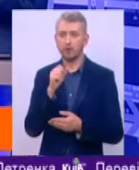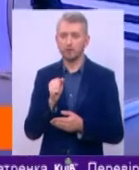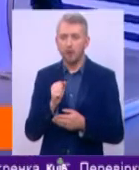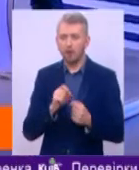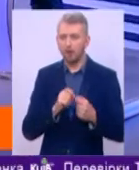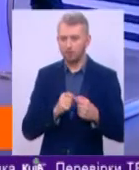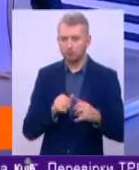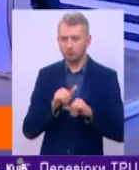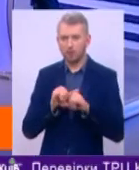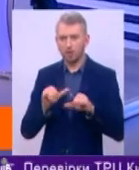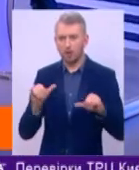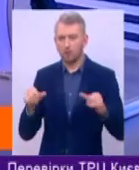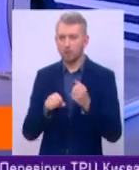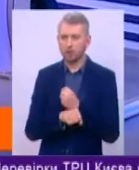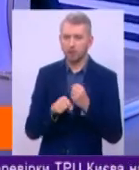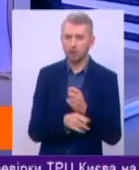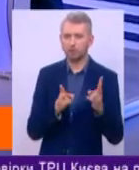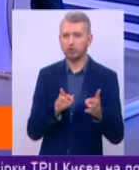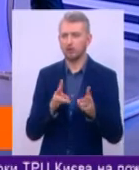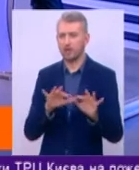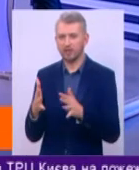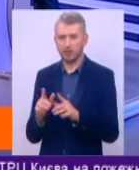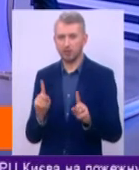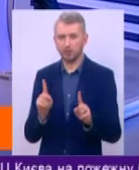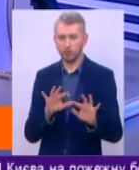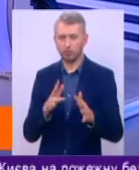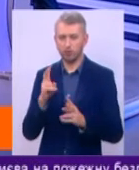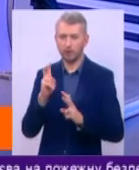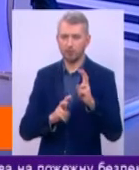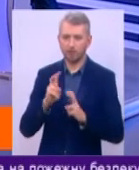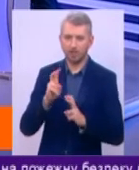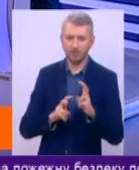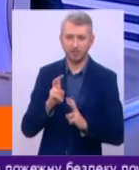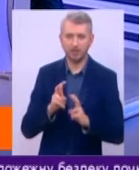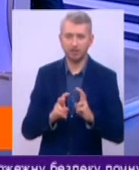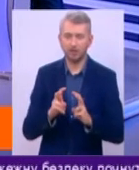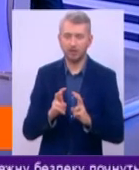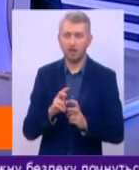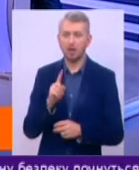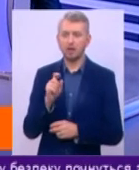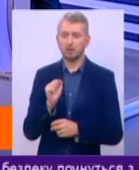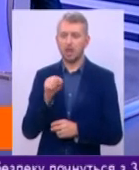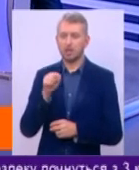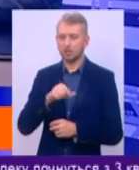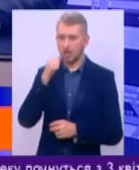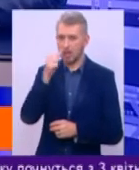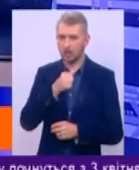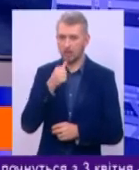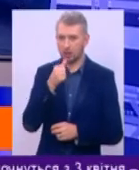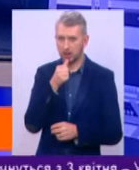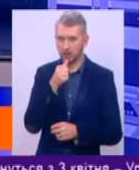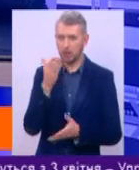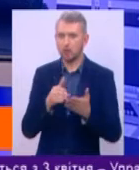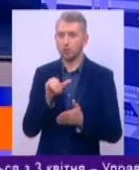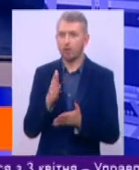динаміку травматизму, за нещасних випадків, які відбуваються на виробництві, на підприємствах, за цей рік,